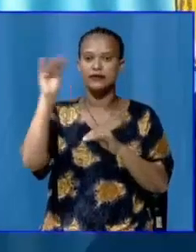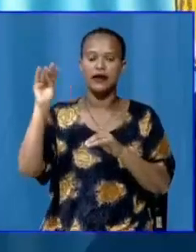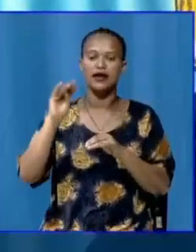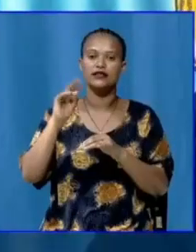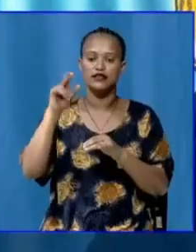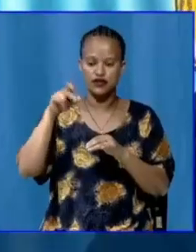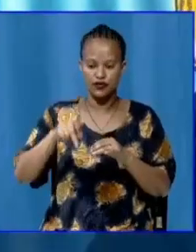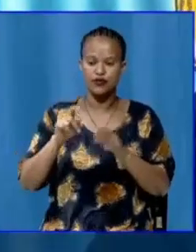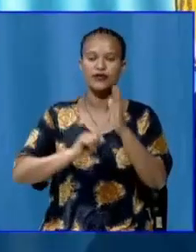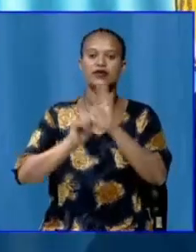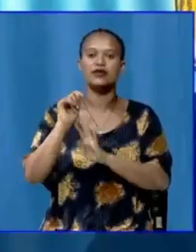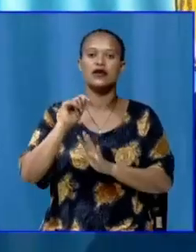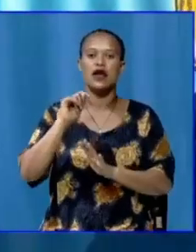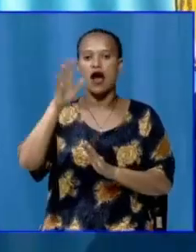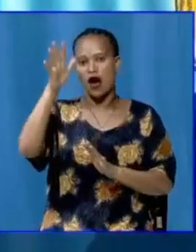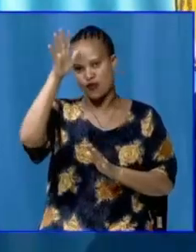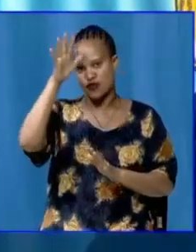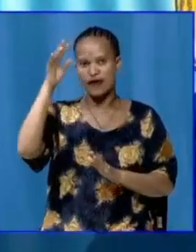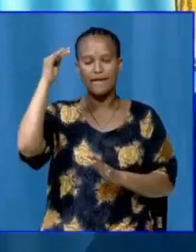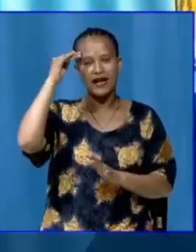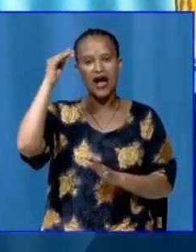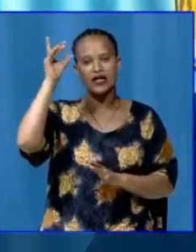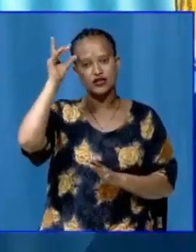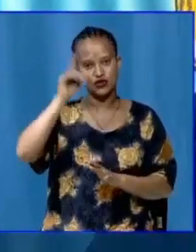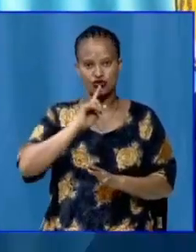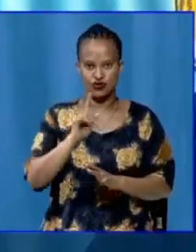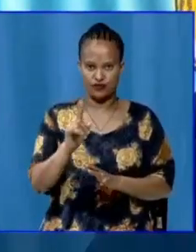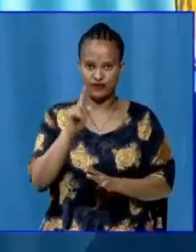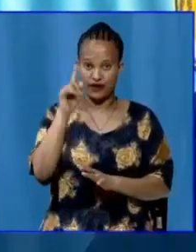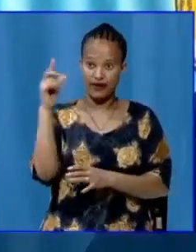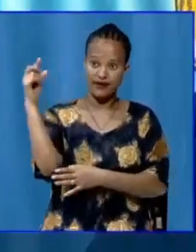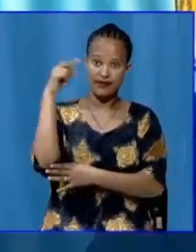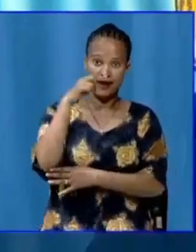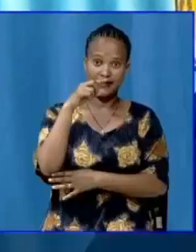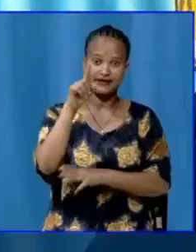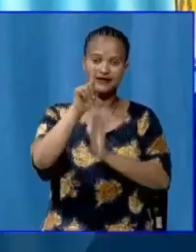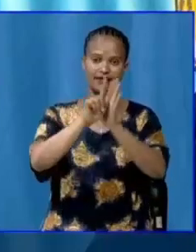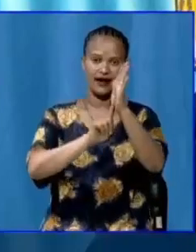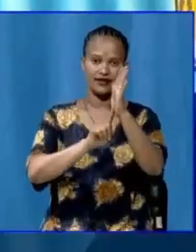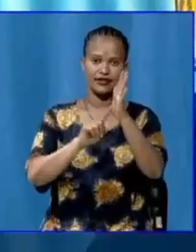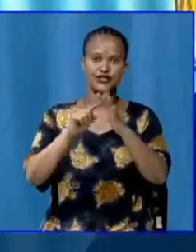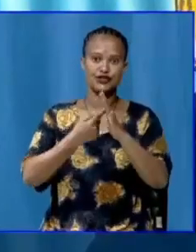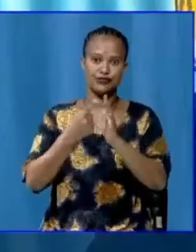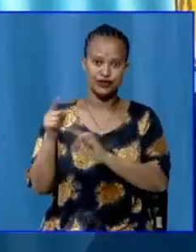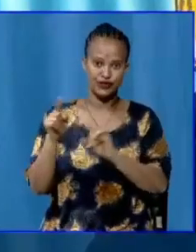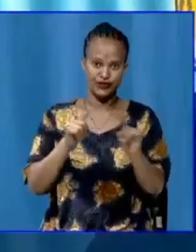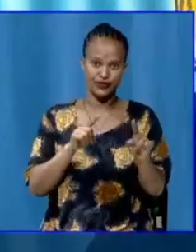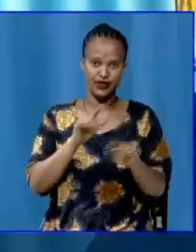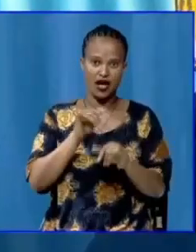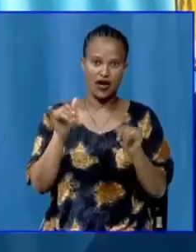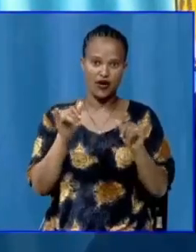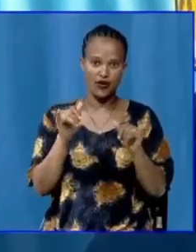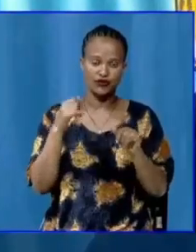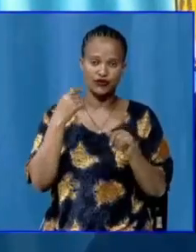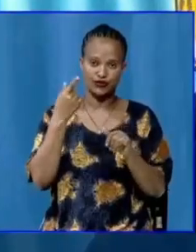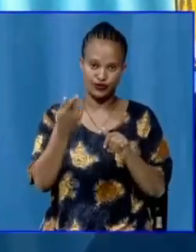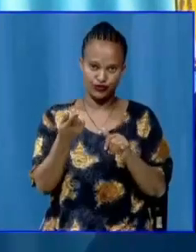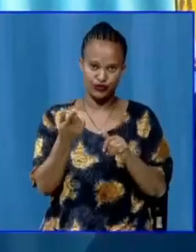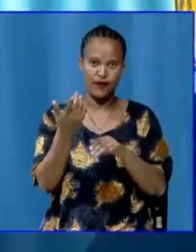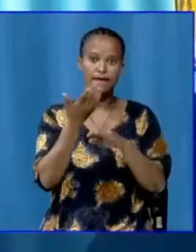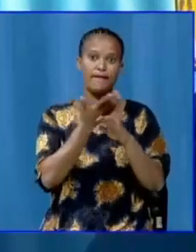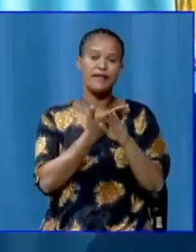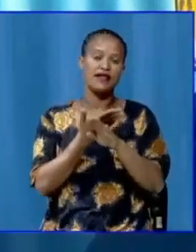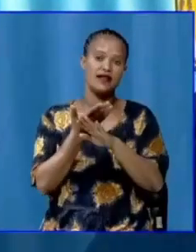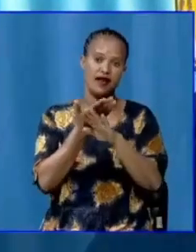ምብራቕን ደቡብን ትግራይ ብፁዕ ኣቡነ ምርሃ ክርስቶስ እዮም። ካብ ሓደ መዓልቲ ነሃሰ ጀሚሩ እውን እያው እቱ